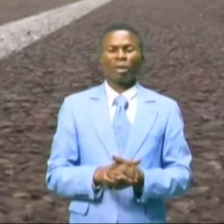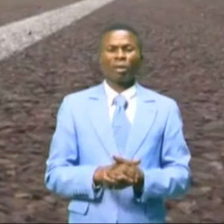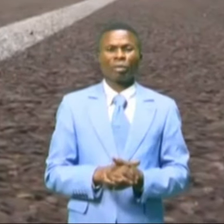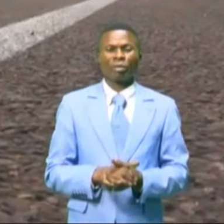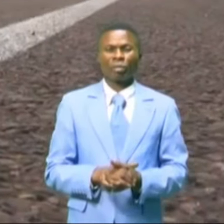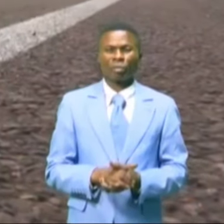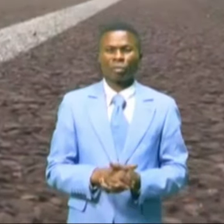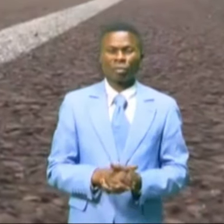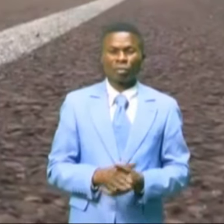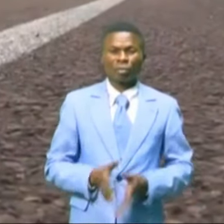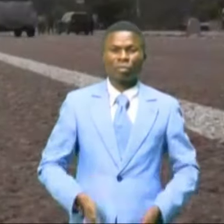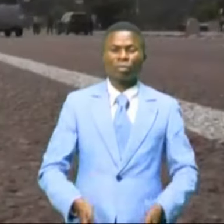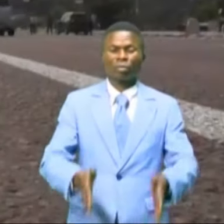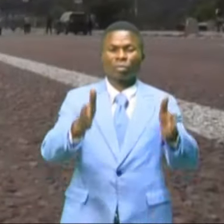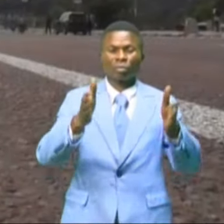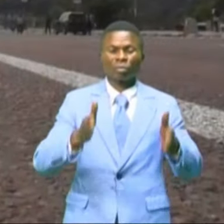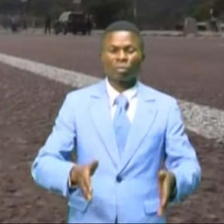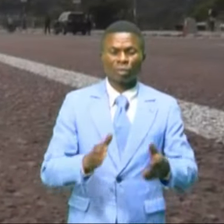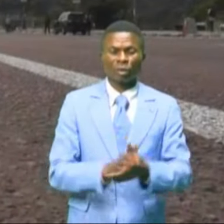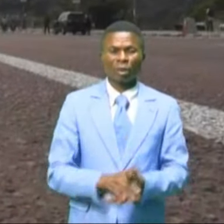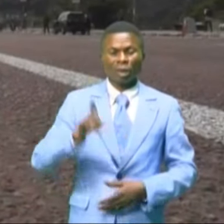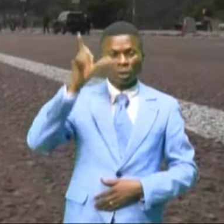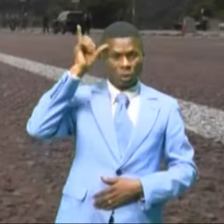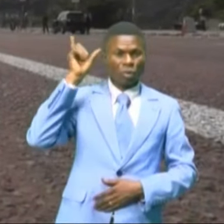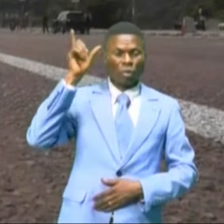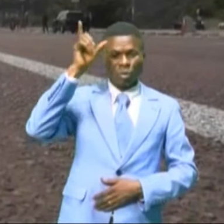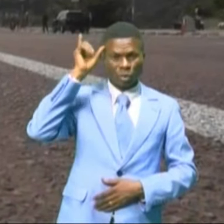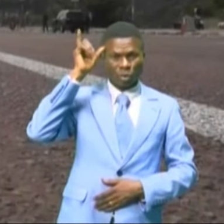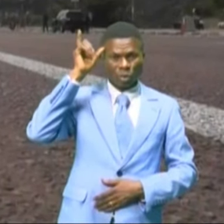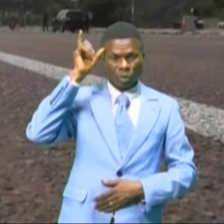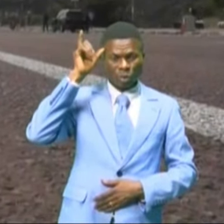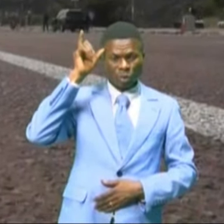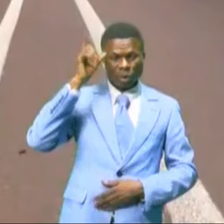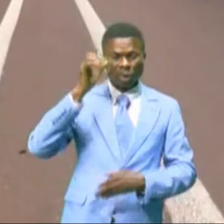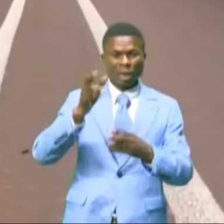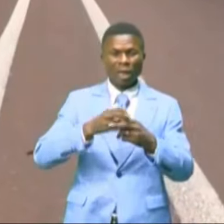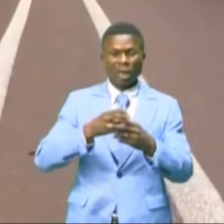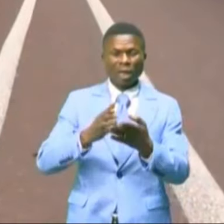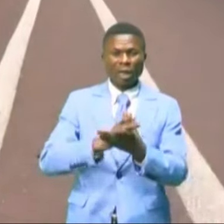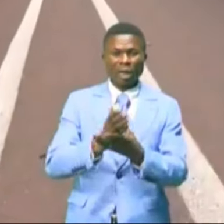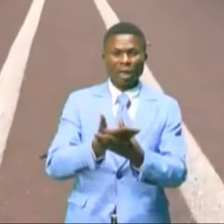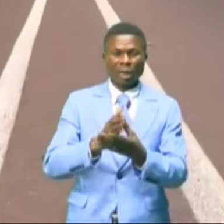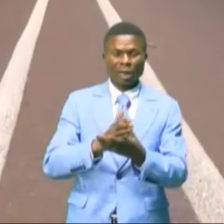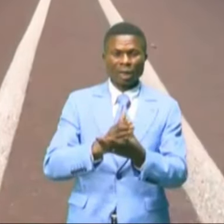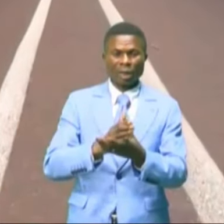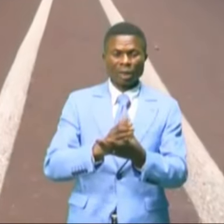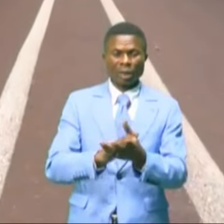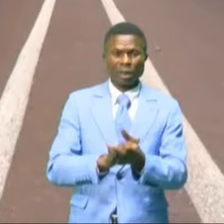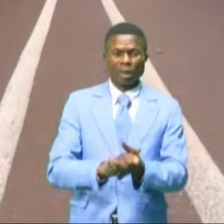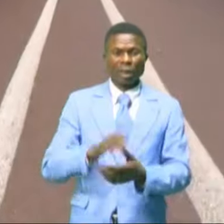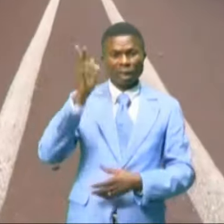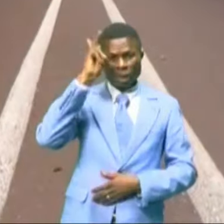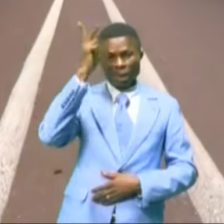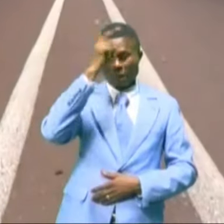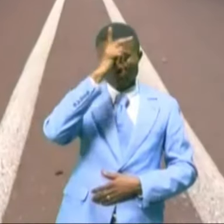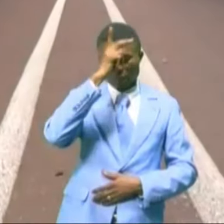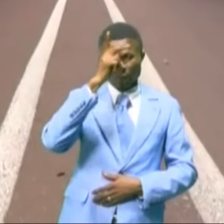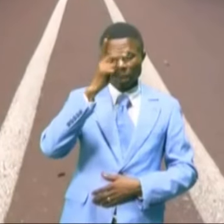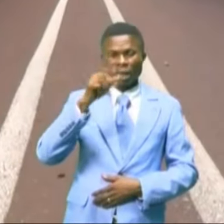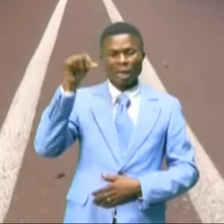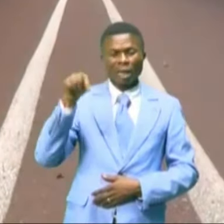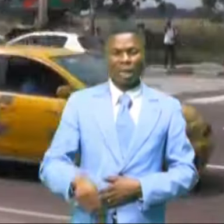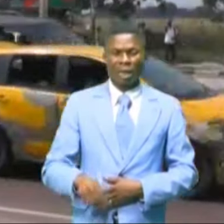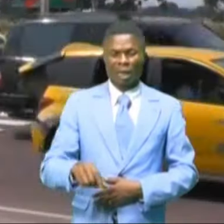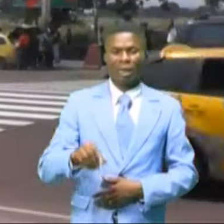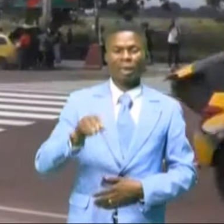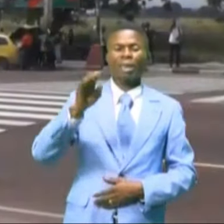Nous sommes sur la chaussée du boulevard Lumumba, dans les tronçons compris entre Mikondo et les quartiers Harare, dans la commune